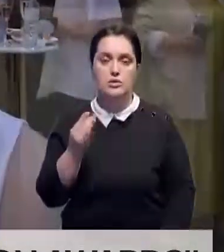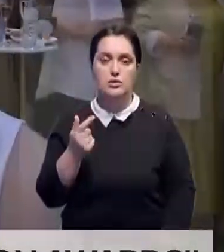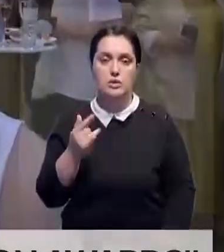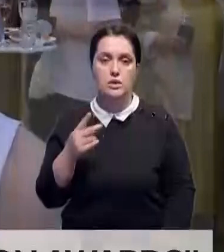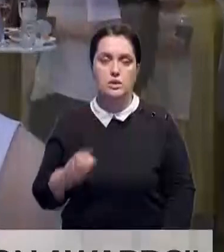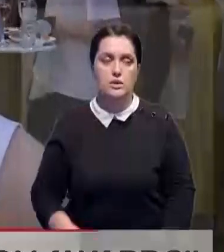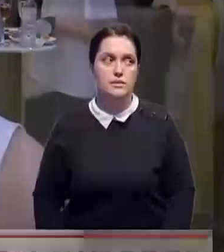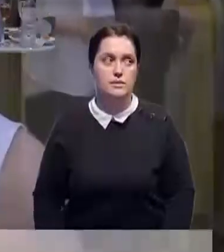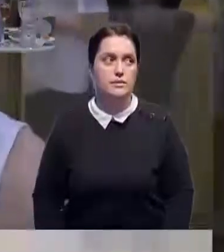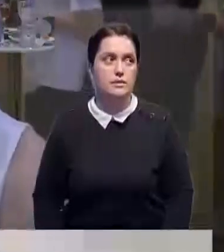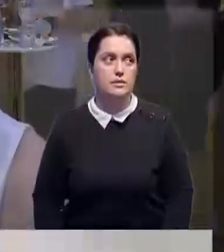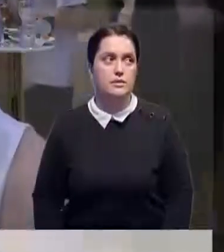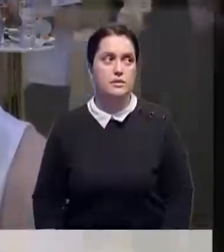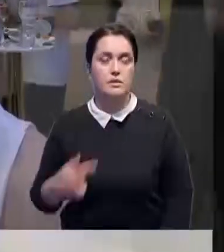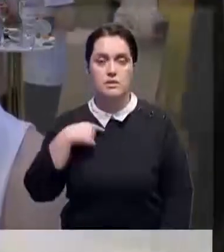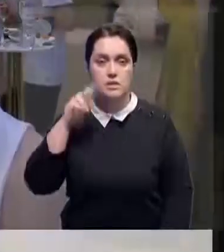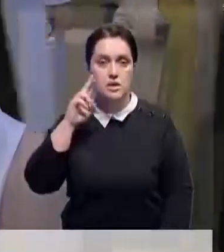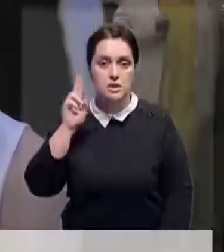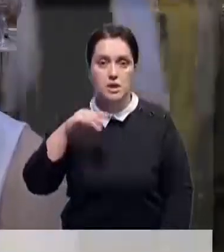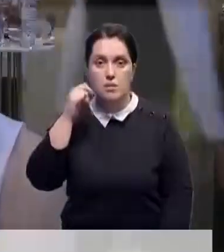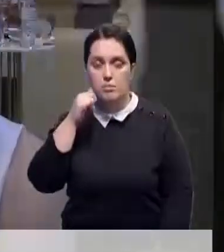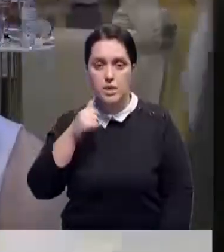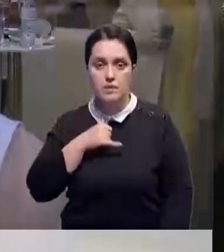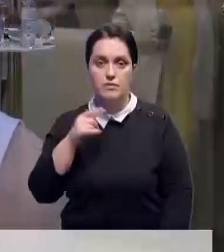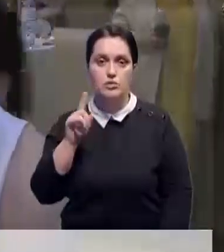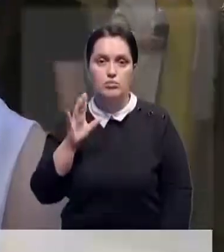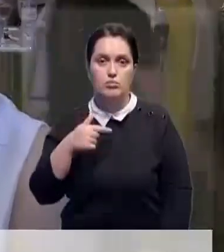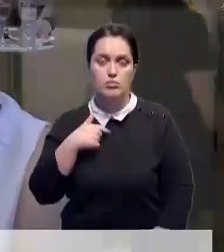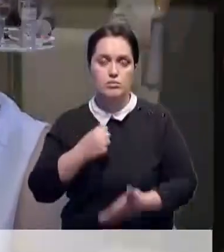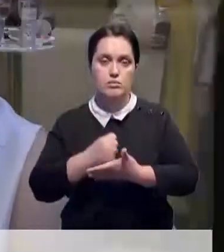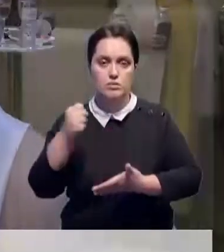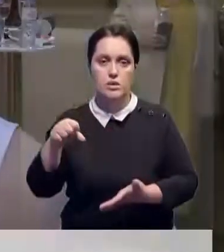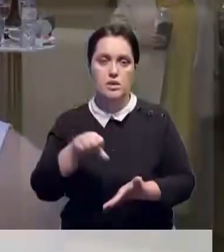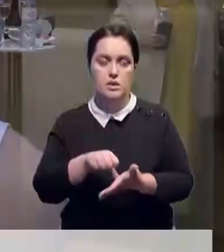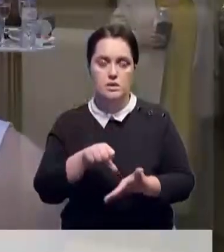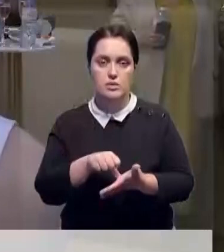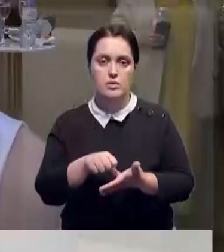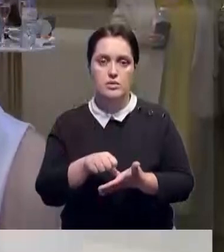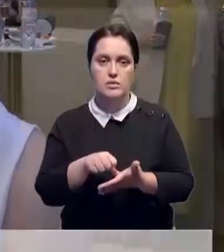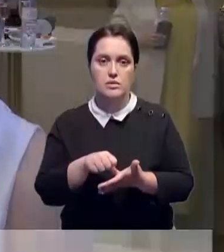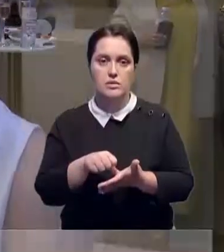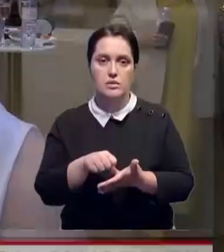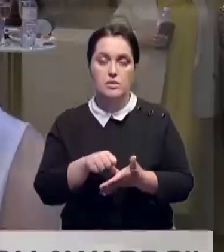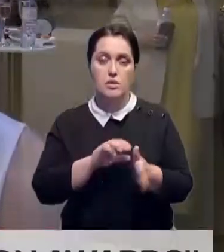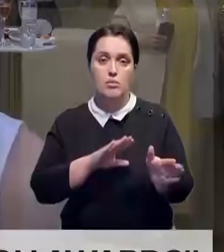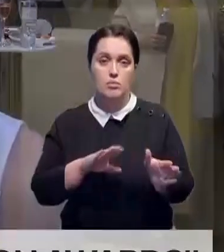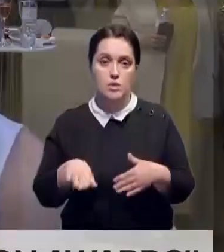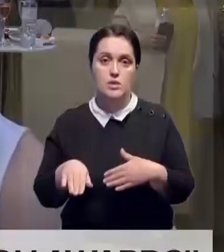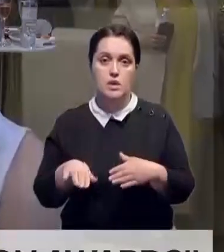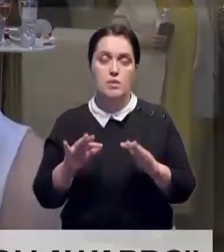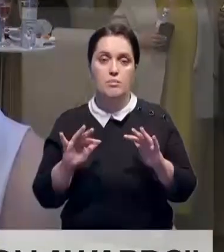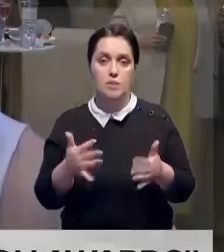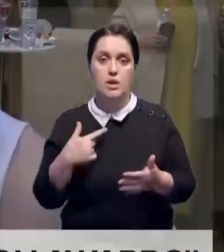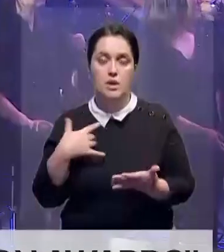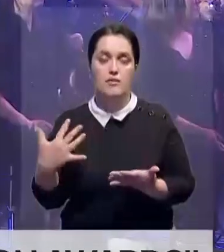знала об этом. Мне позвонили, сказали, что будут выдвигать мою кандидатуру. И как бы после этого вот так произошло, что